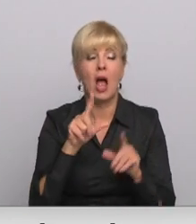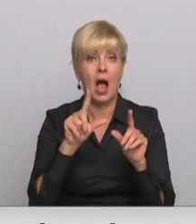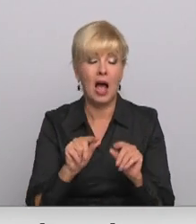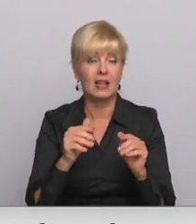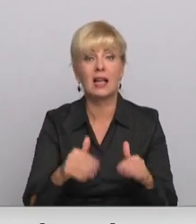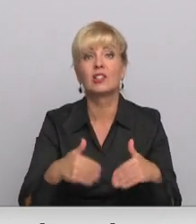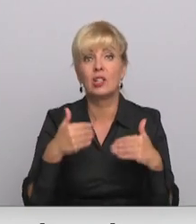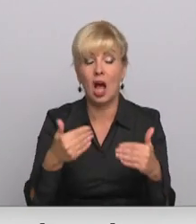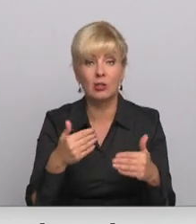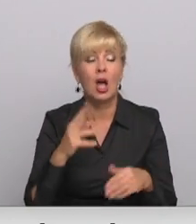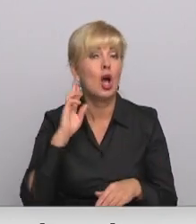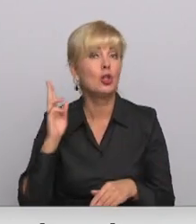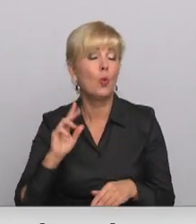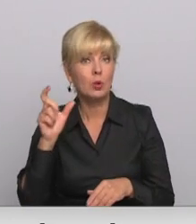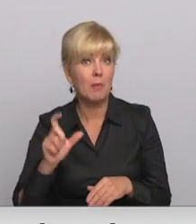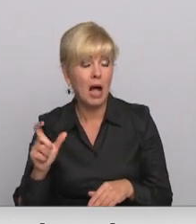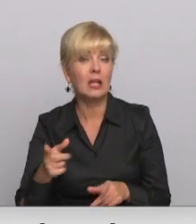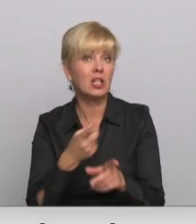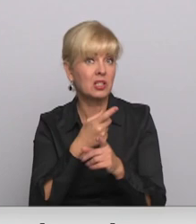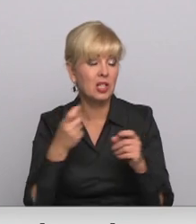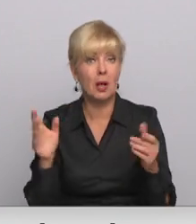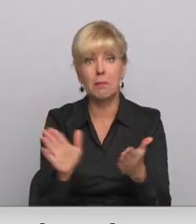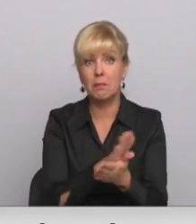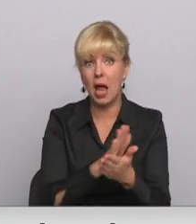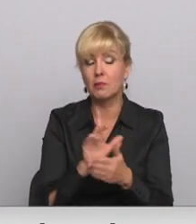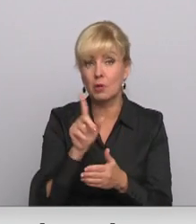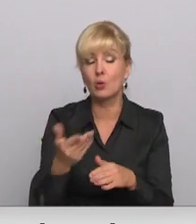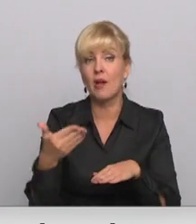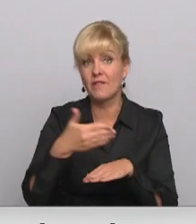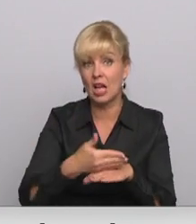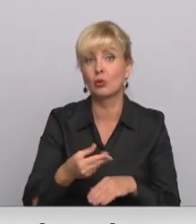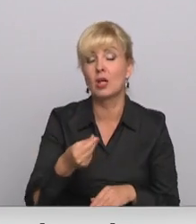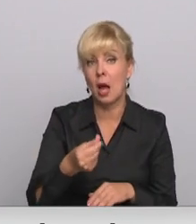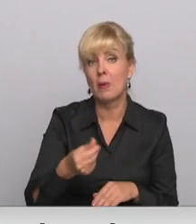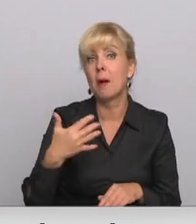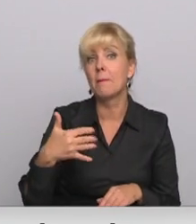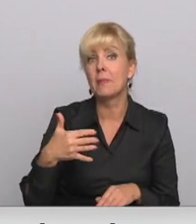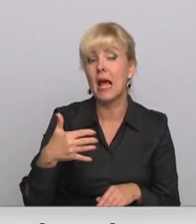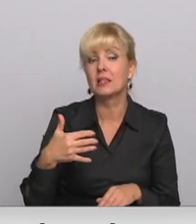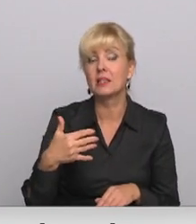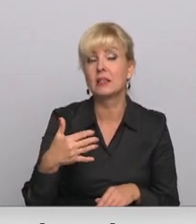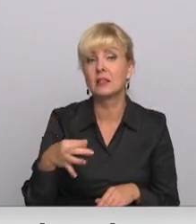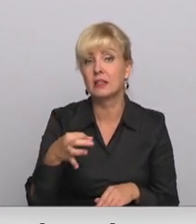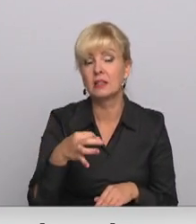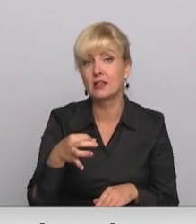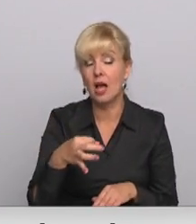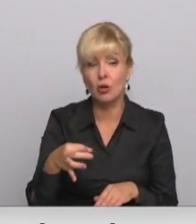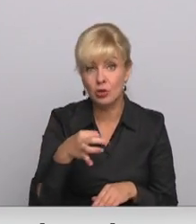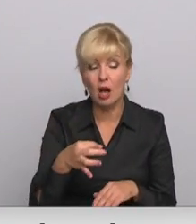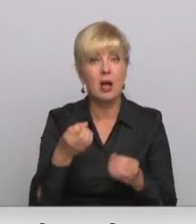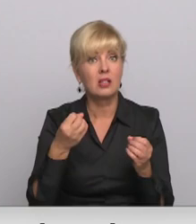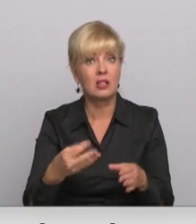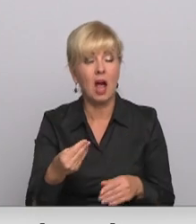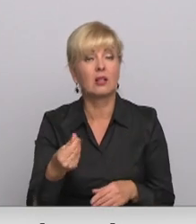atceltas. Daudzas jūrmalnieku ziņa par to, ka bezmaksas brauciena vietā tagad jāmaksā 50 eiro centi, turklāt vēl skaidrā